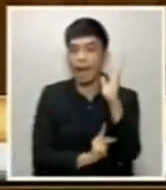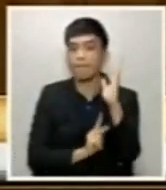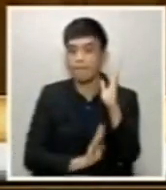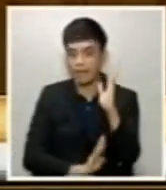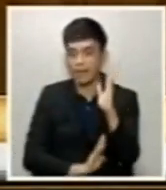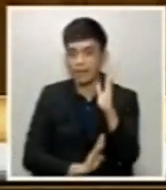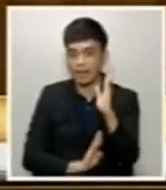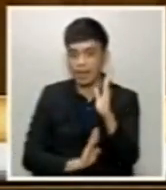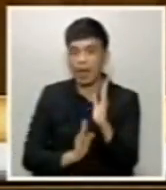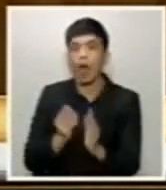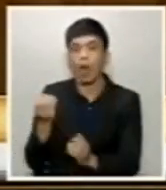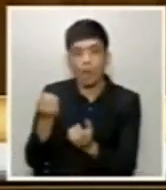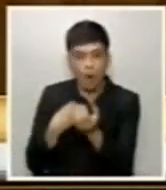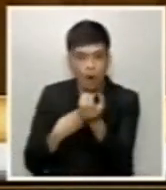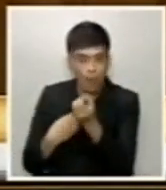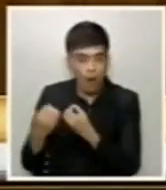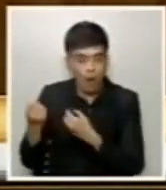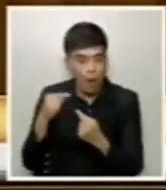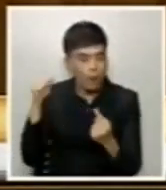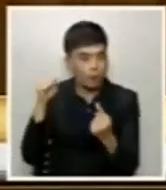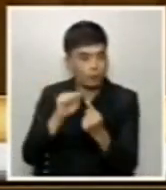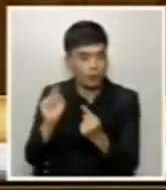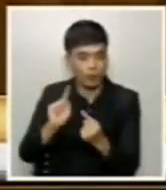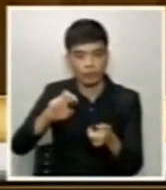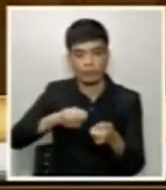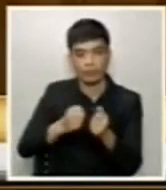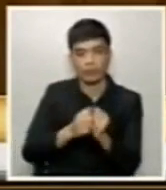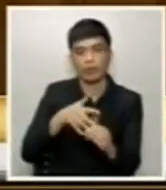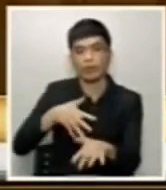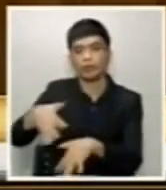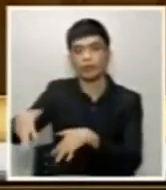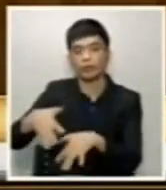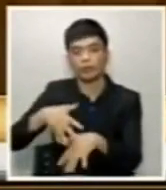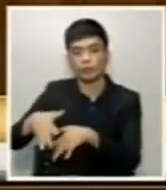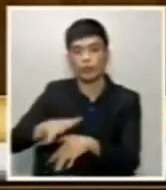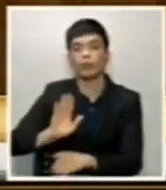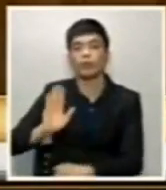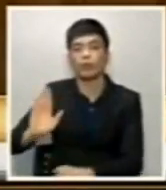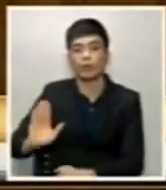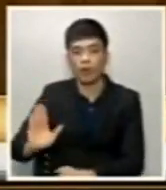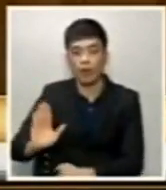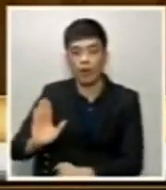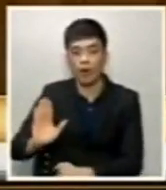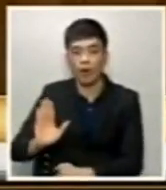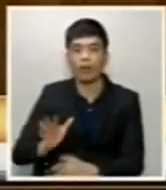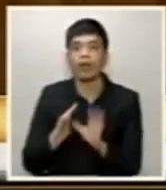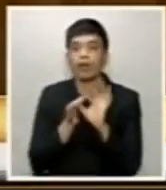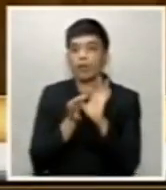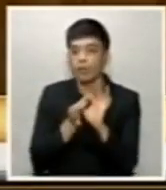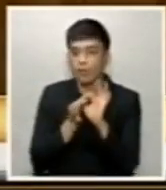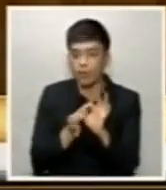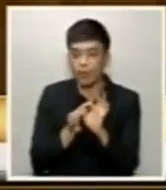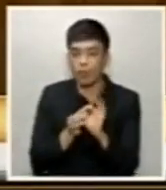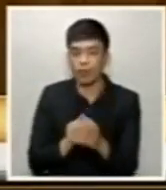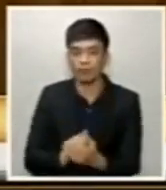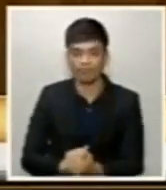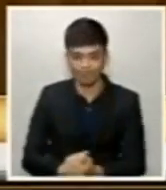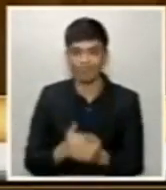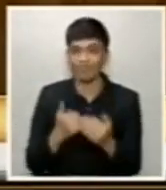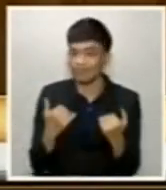ล็งเห็นถึงความเดือดร้อนของพี่น้องประชาชนแล้วก็แสดงความห่วงใยนะครับซึ่งตรงนี้เนี่ยผม